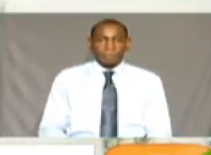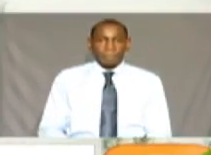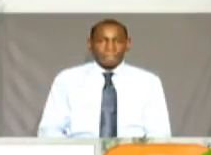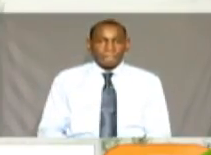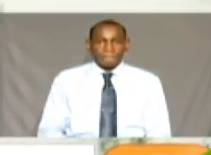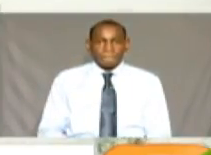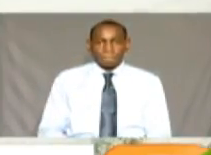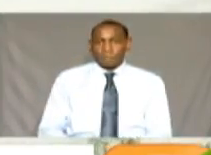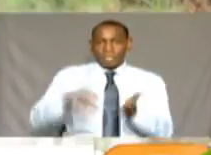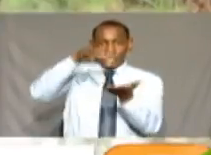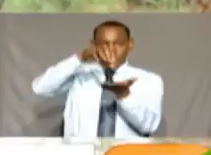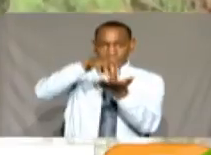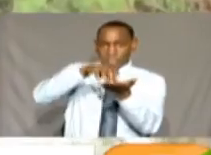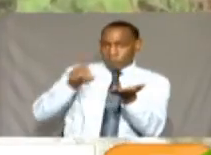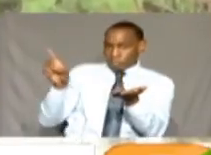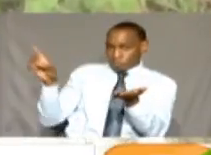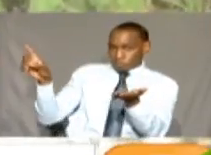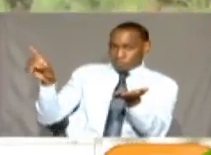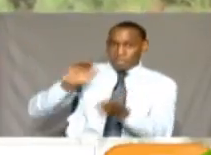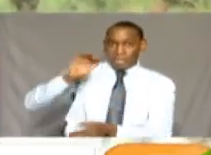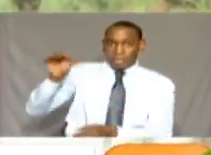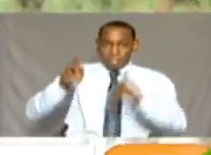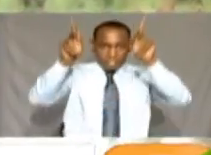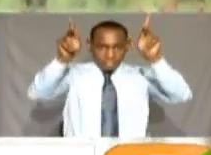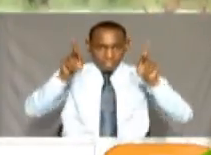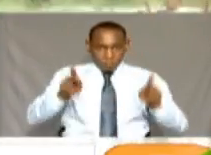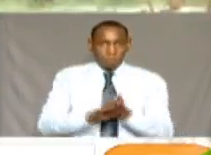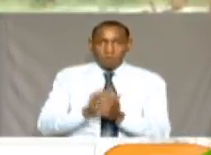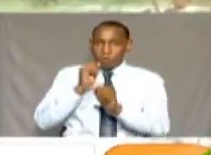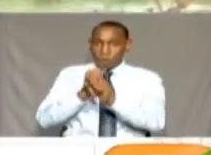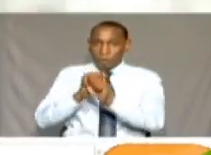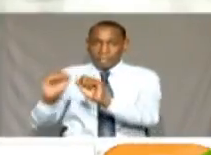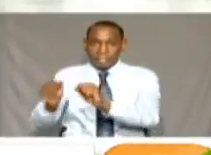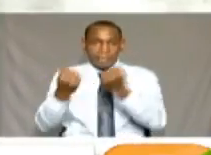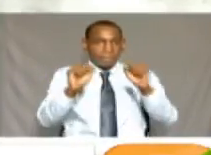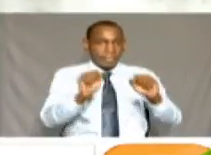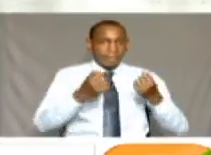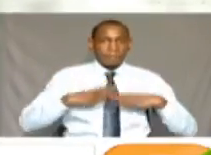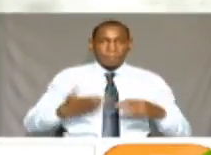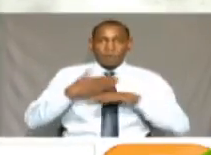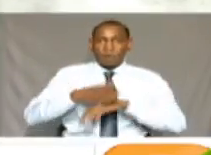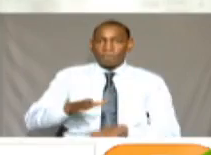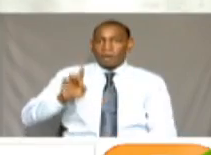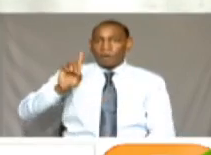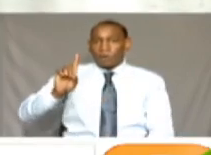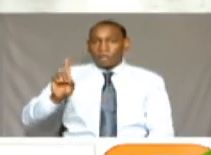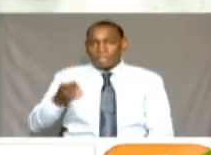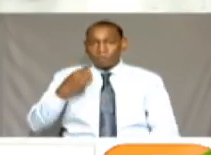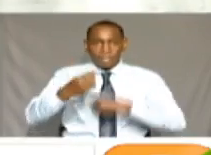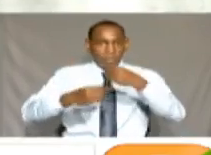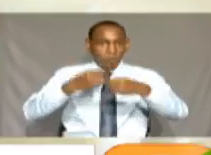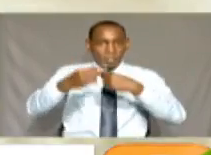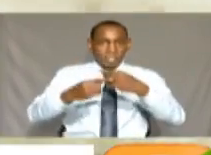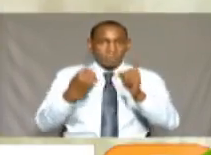Ni taswira ya hali ilivyo kaunti ya Kisumu. Shughuli za uokoaji wa watu zaidi ya 1,000 zikiendelea katika maeneo